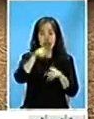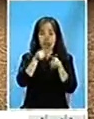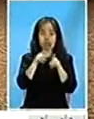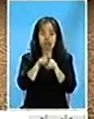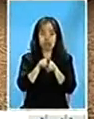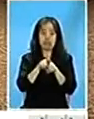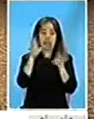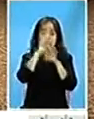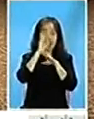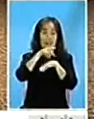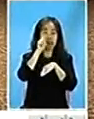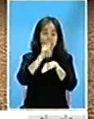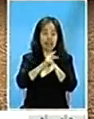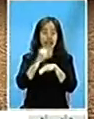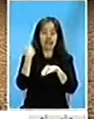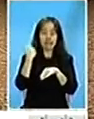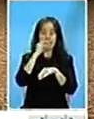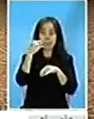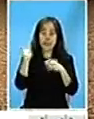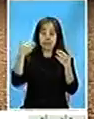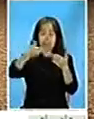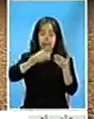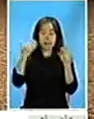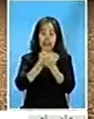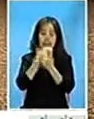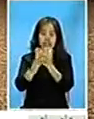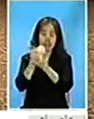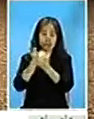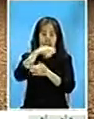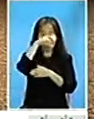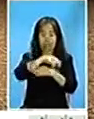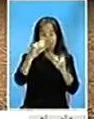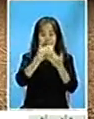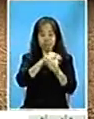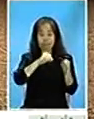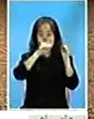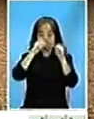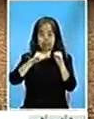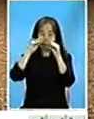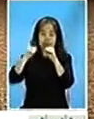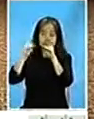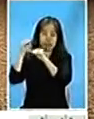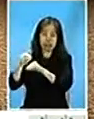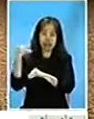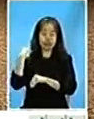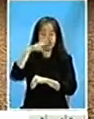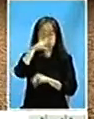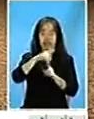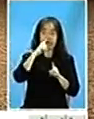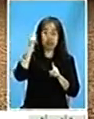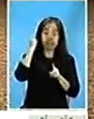ธานกรรมาธิการได้กล่าวแล้วว่าได้มีการขอเปลี่ยนแปลงสังกัดของกองทุนตั้งตัวได้ที่เดิมเนี่ยตั้งเข้ามาอยู่